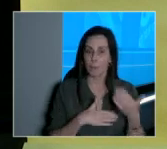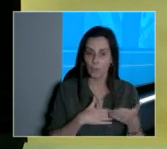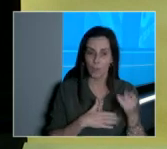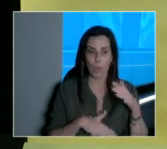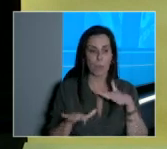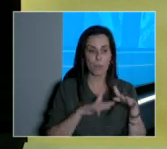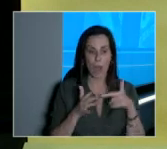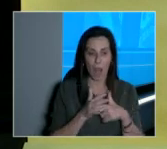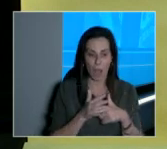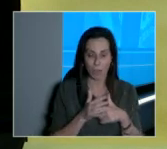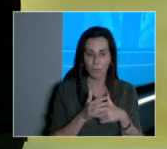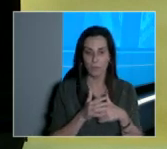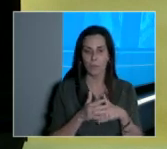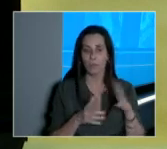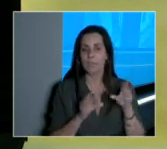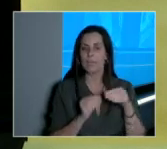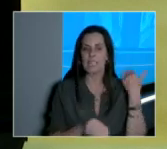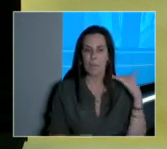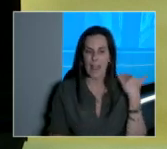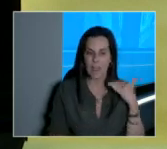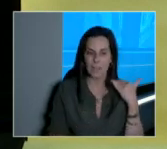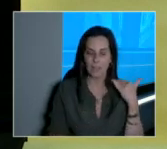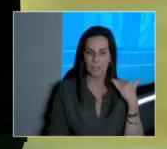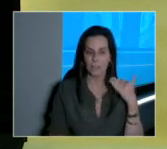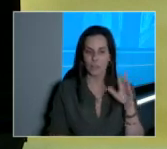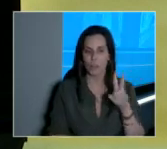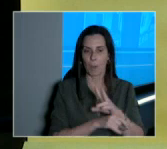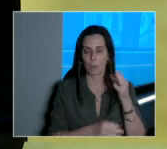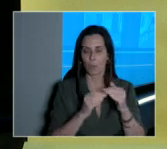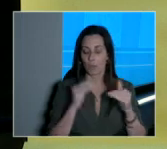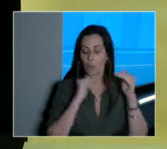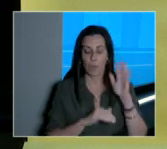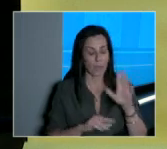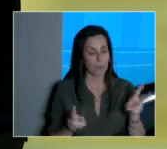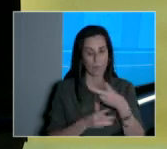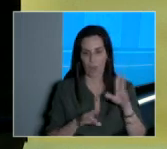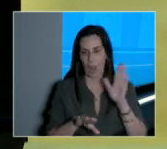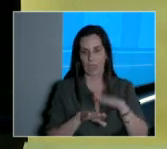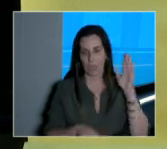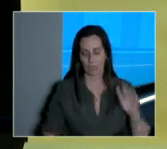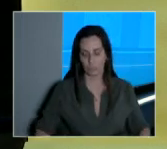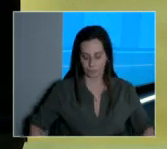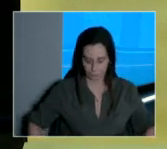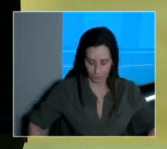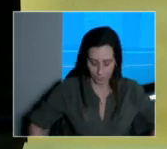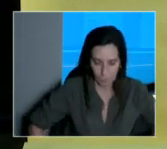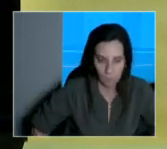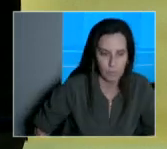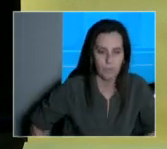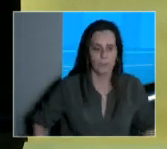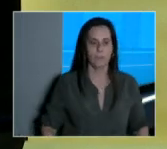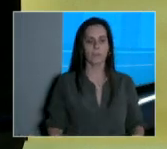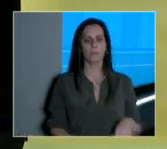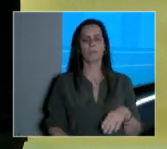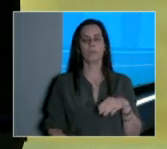זו הייתה ממשלה שנשענה על ציפי לבני ששמרה על בית המשפט העליון, וגם אי אפשר היה לעשות רפורמות, וגם היה